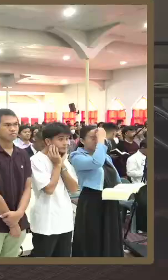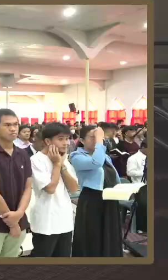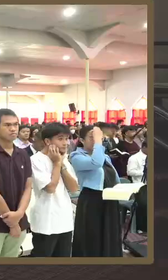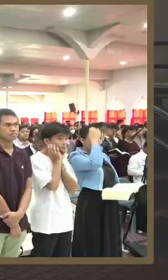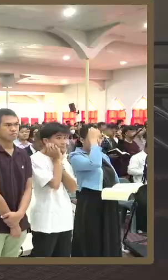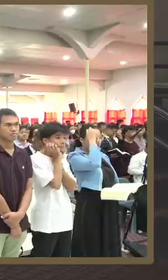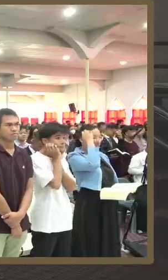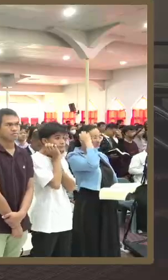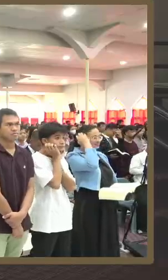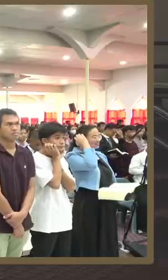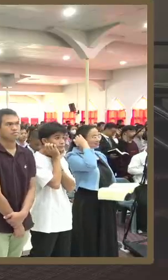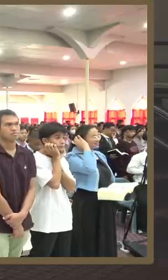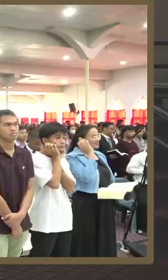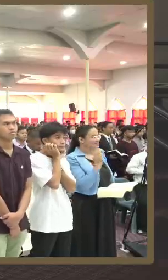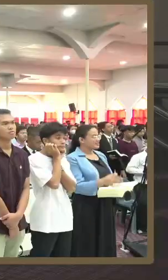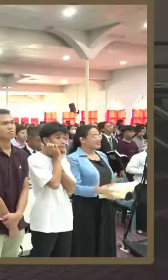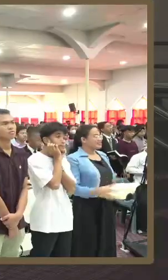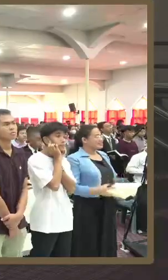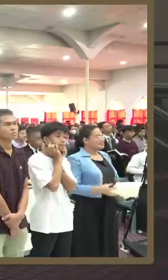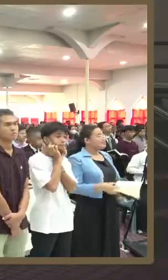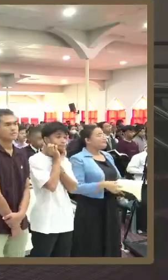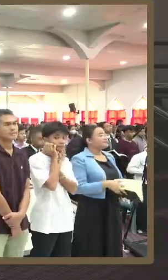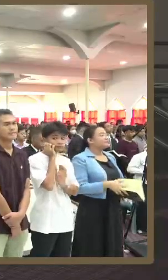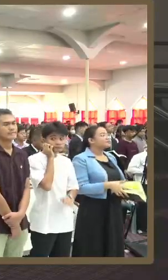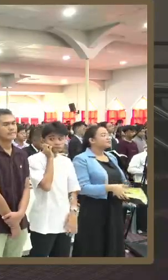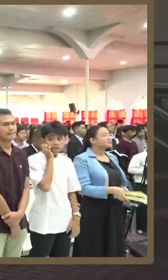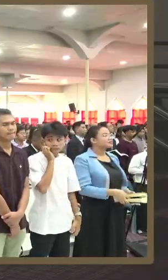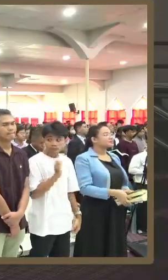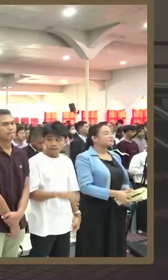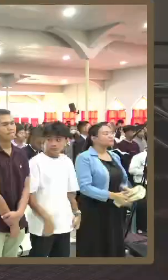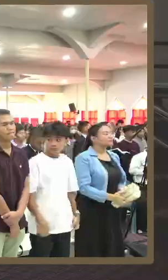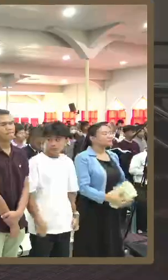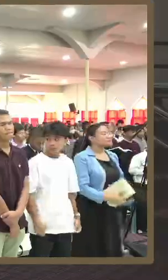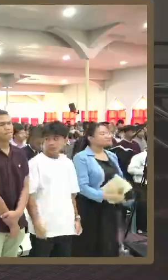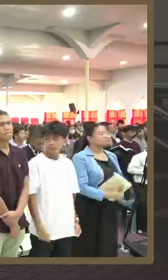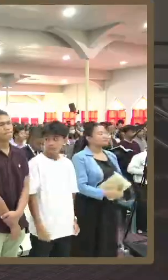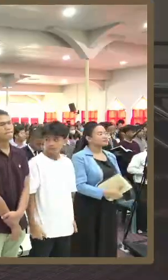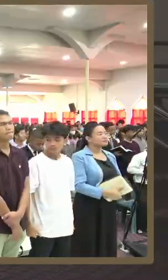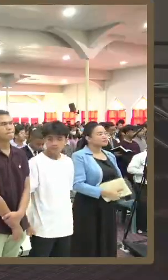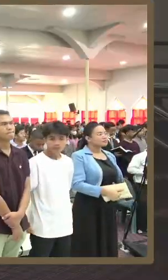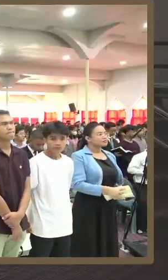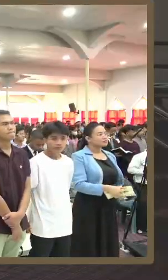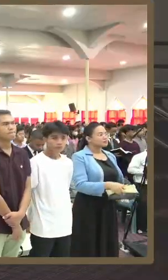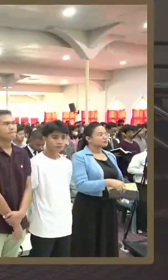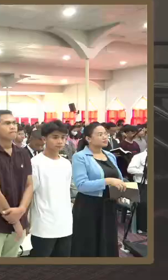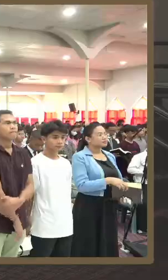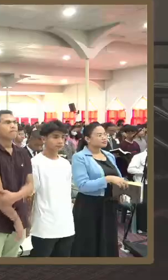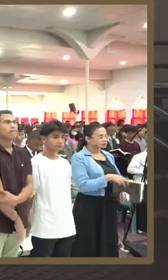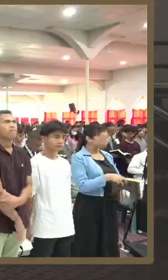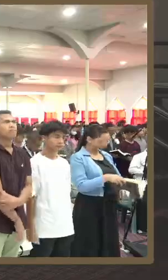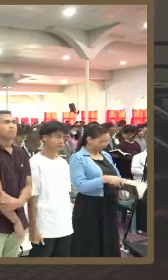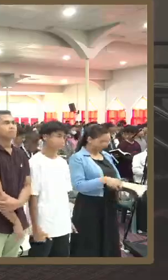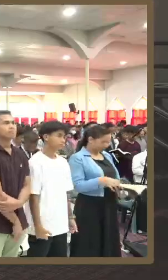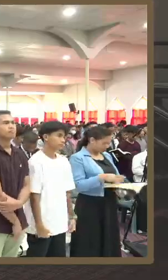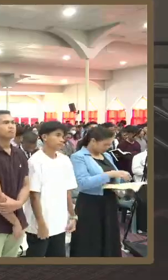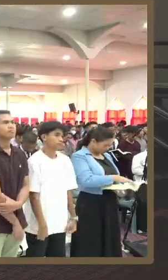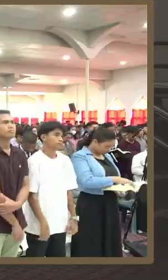salamat. May rason na. All right. First Chronicles chapter